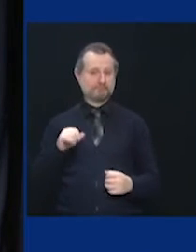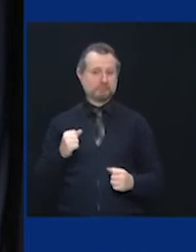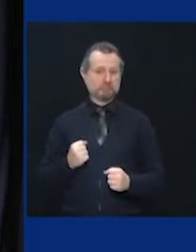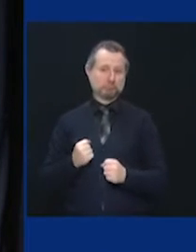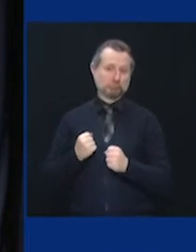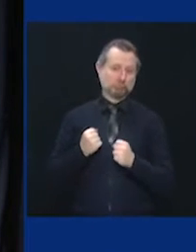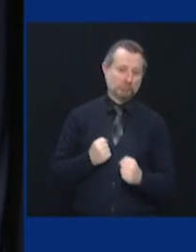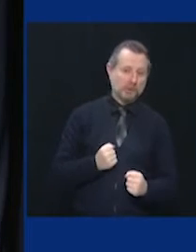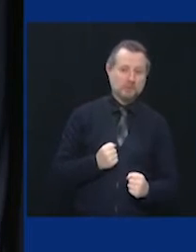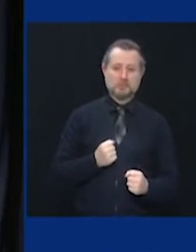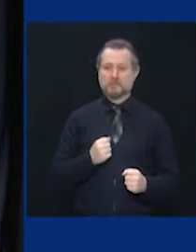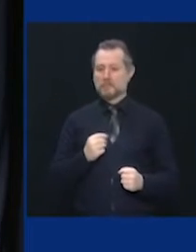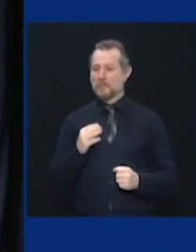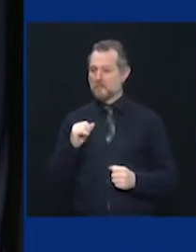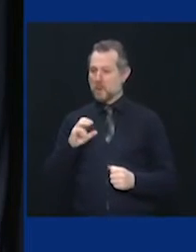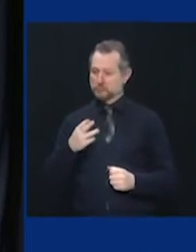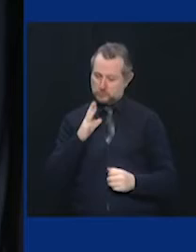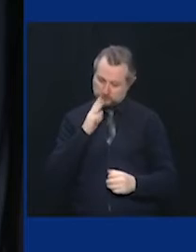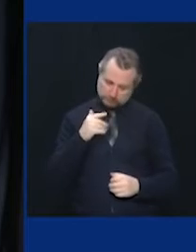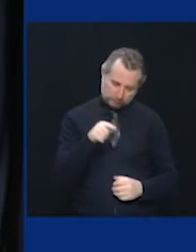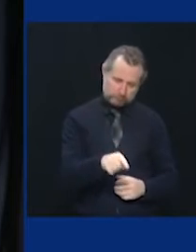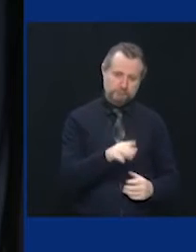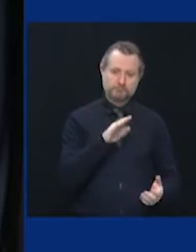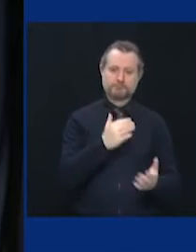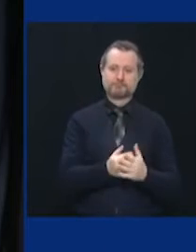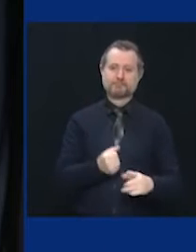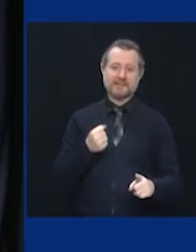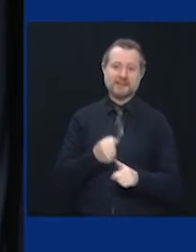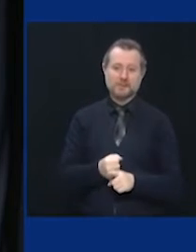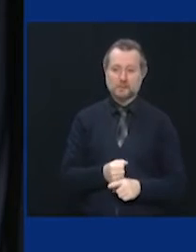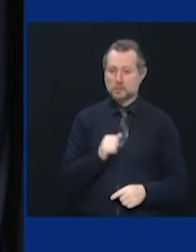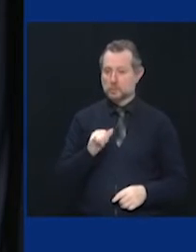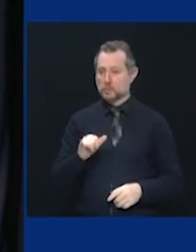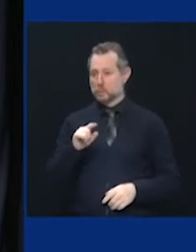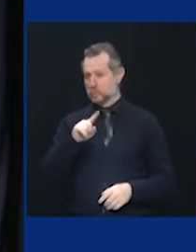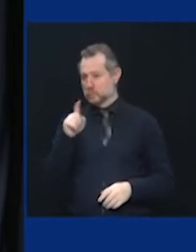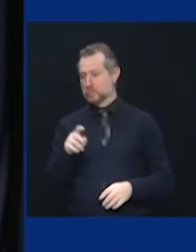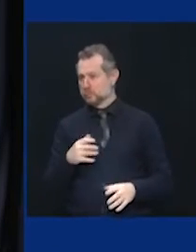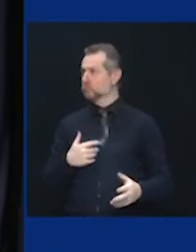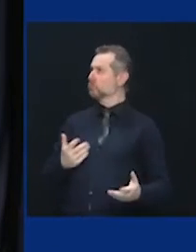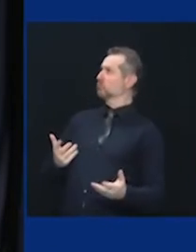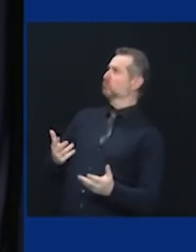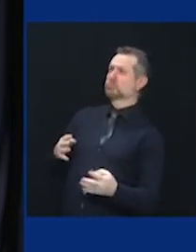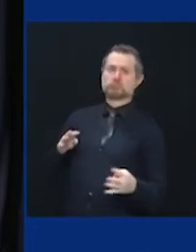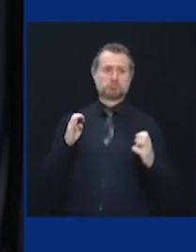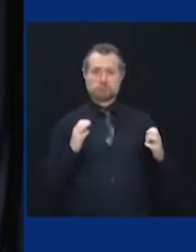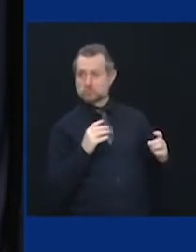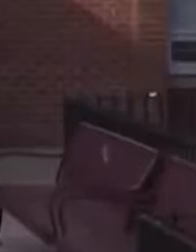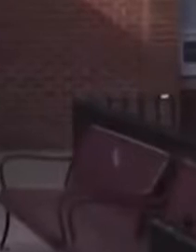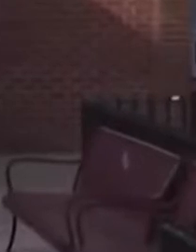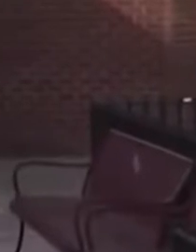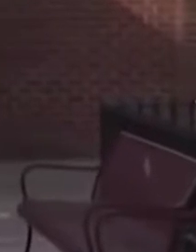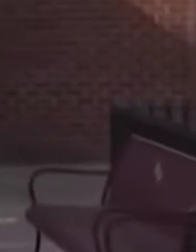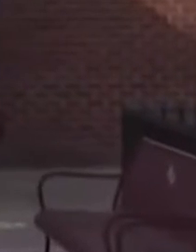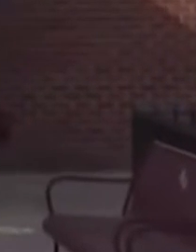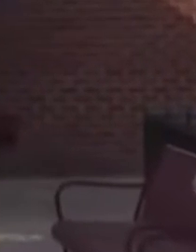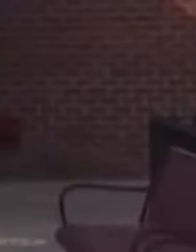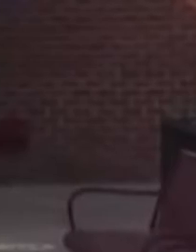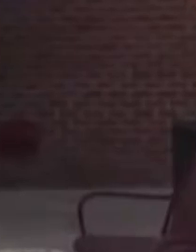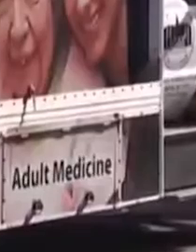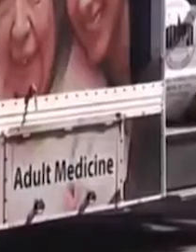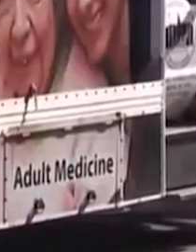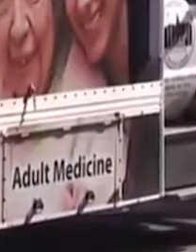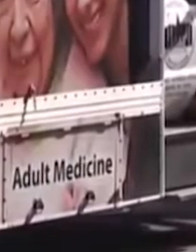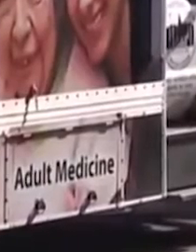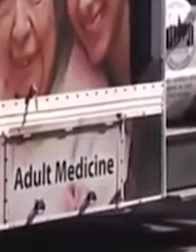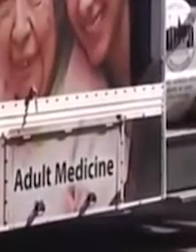및 브라질 변종과 같이 아직 현지에서 확인되지 않은 다른 전염성 변종도 발견되고 있다고 밝혔습니다. 한편 백신